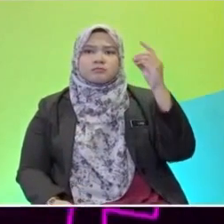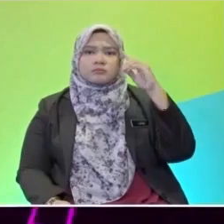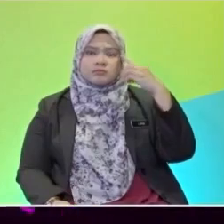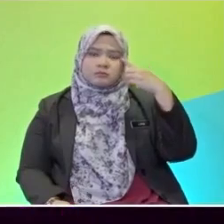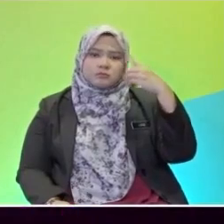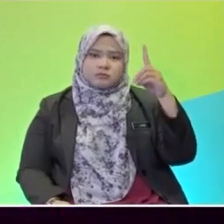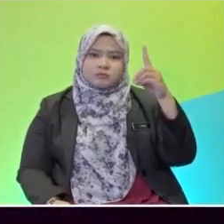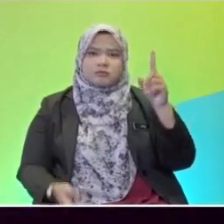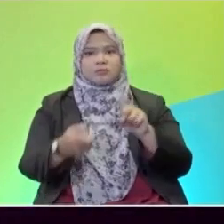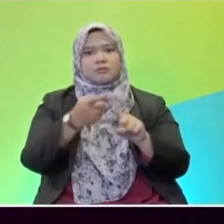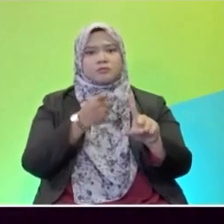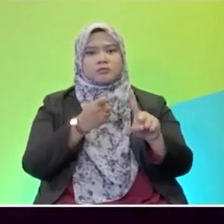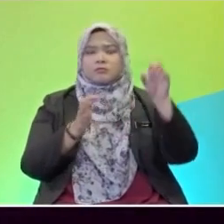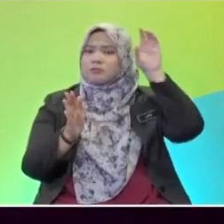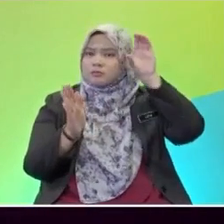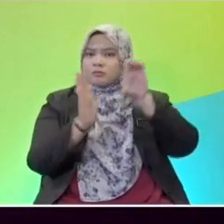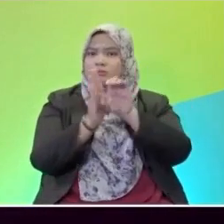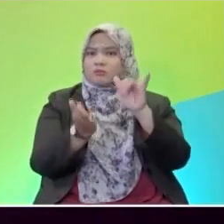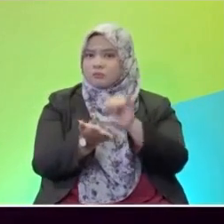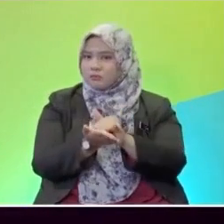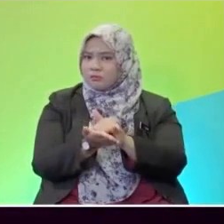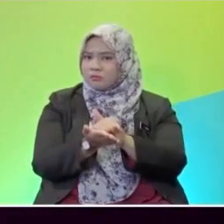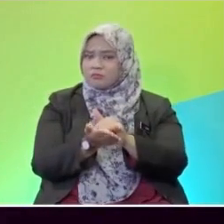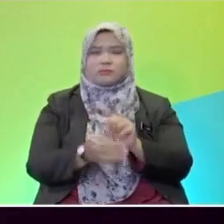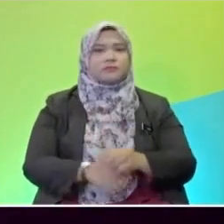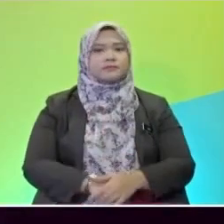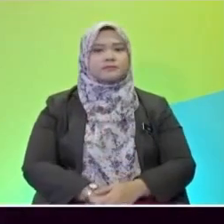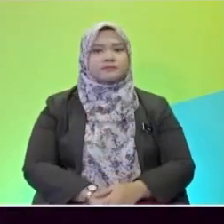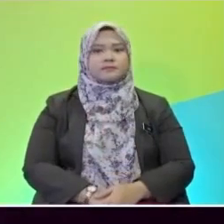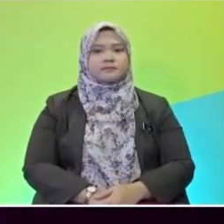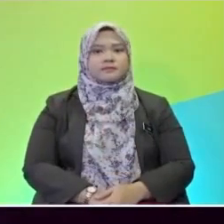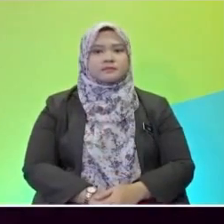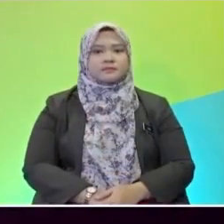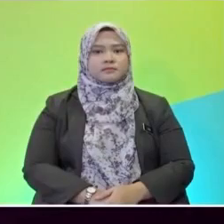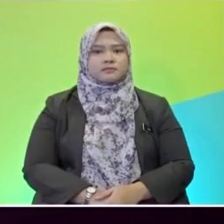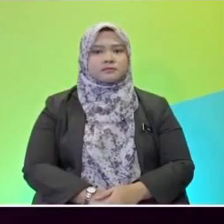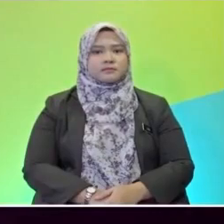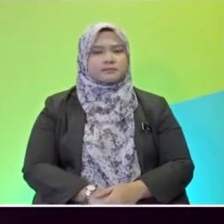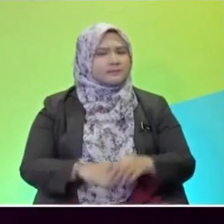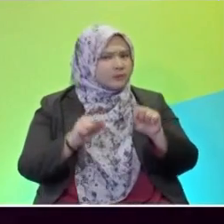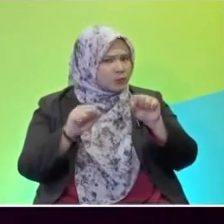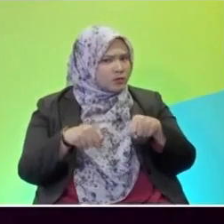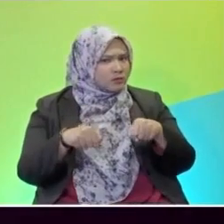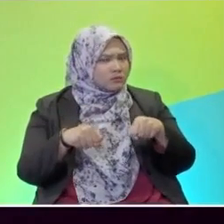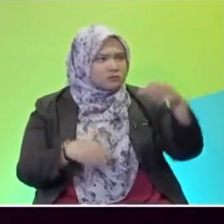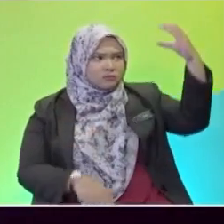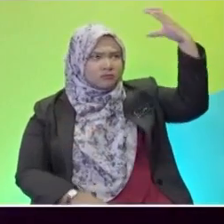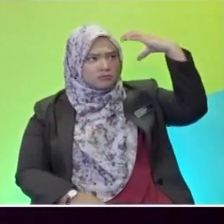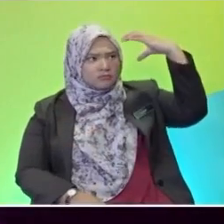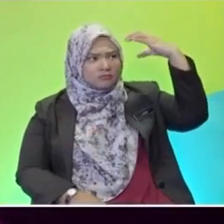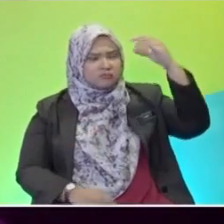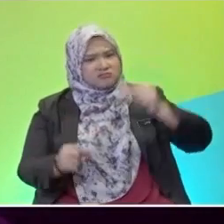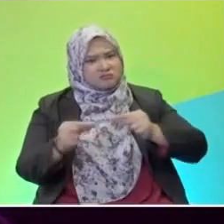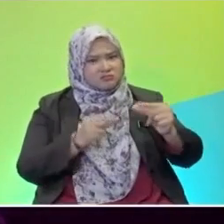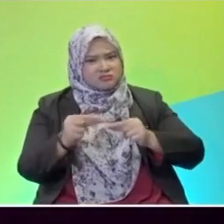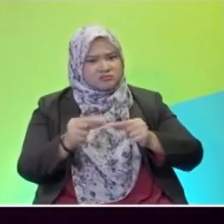oke yang kedua itu macam tiup getah tuh dibengkokkan bawah Oke jadi